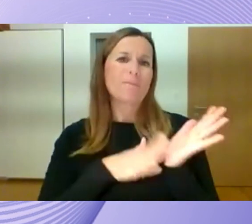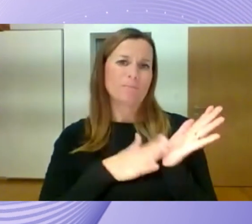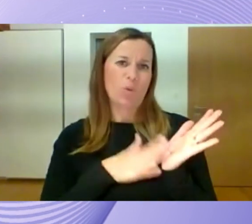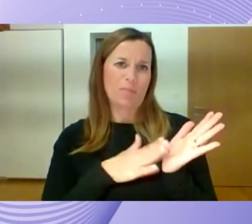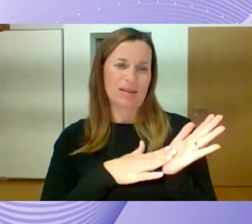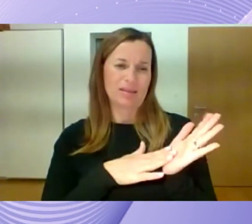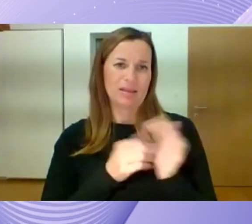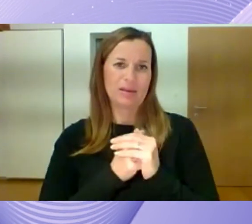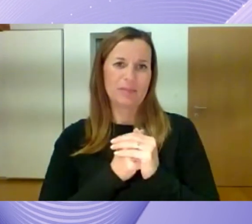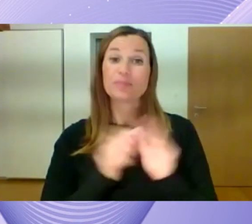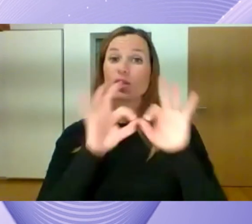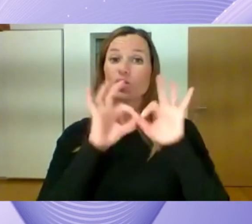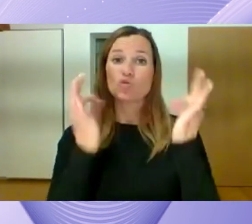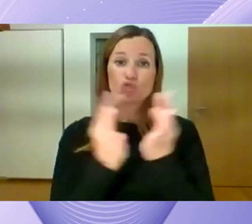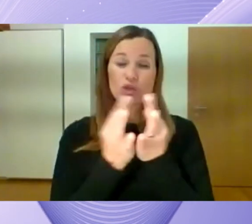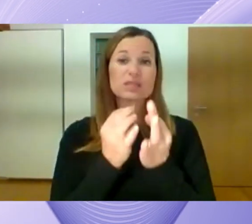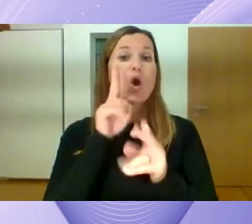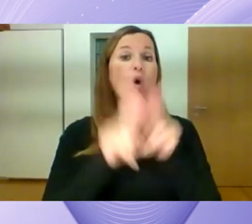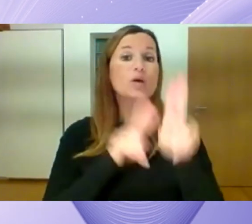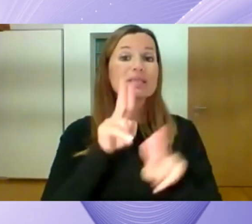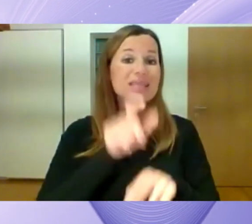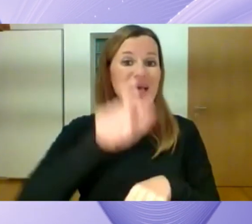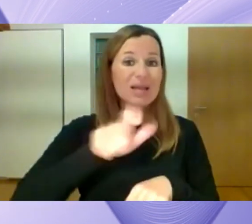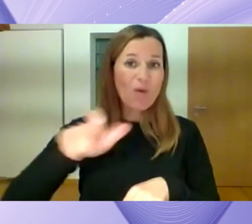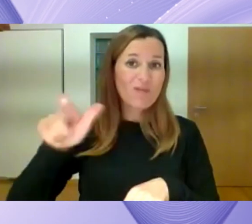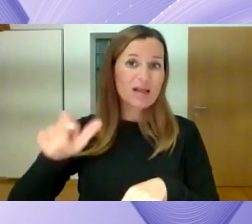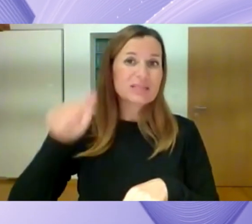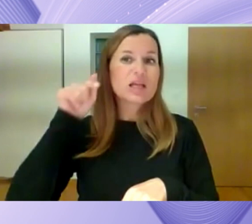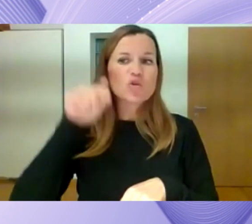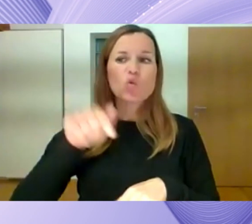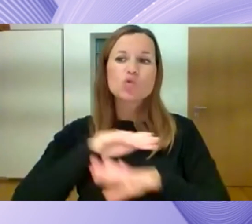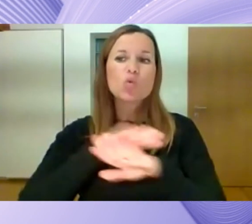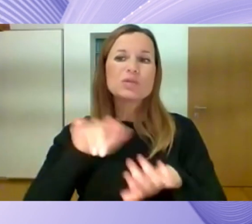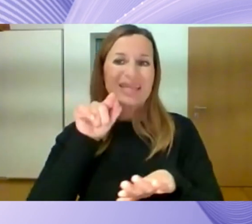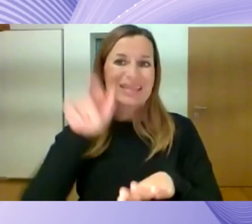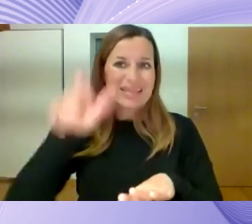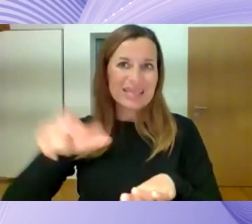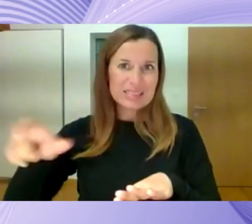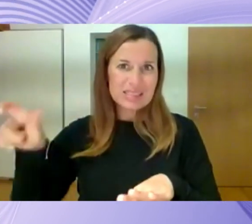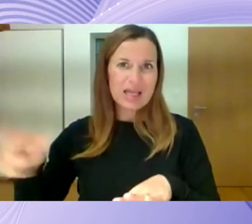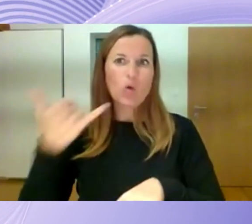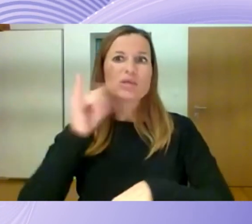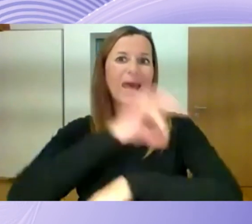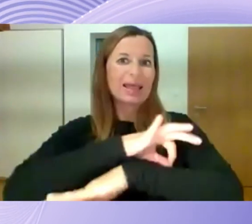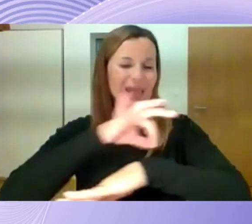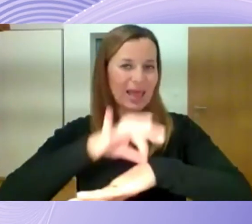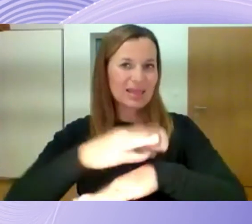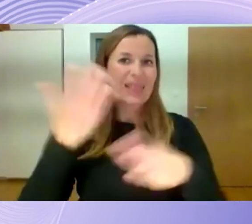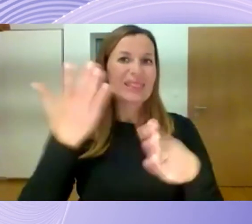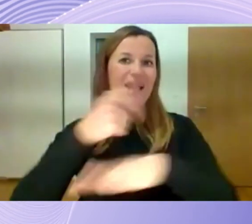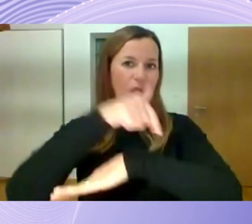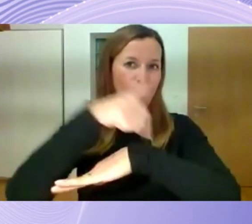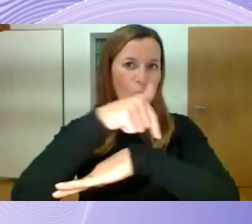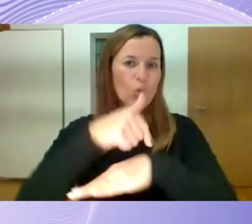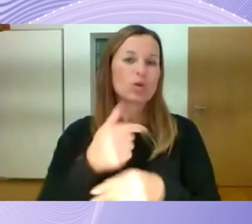Se pravi, družinski oskrbovalci so vsi tisti, ki tedensko, nekaj ur ali pa več,